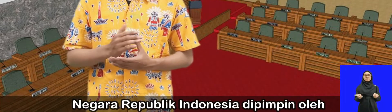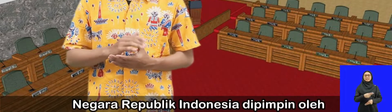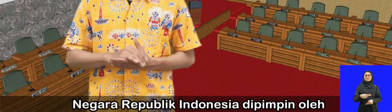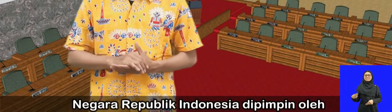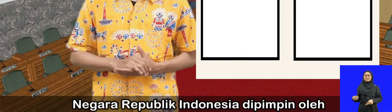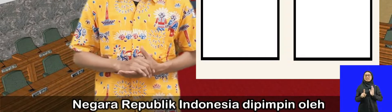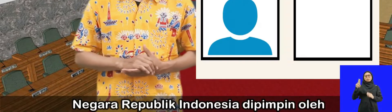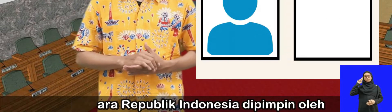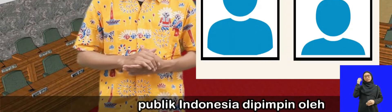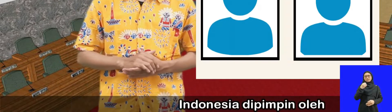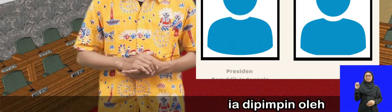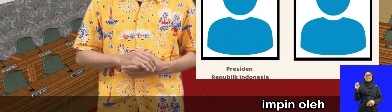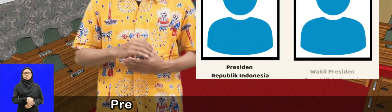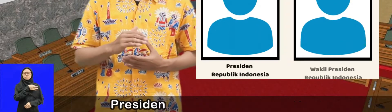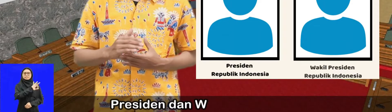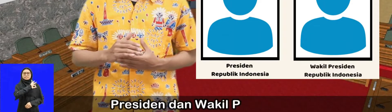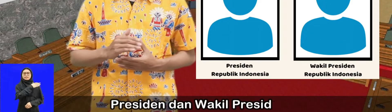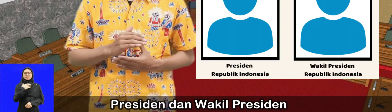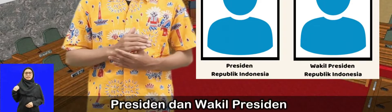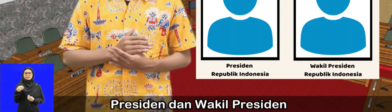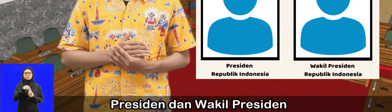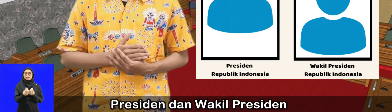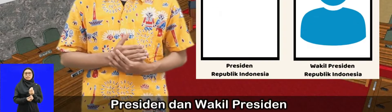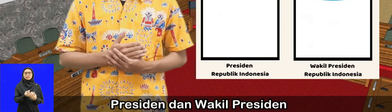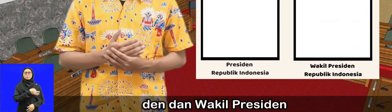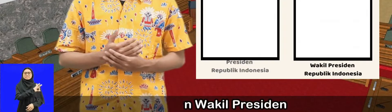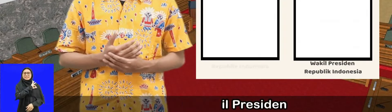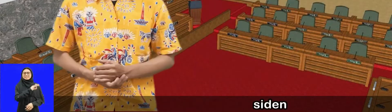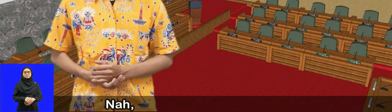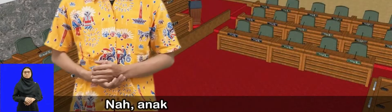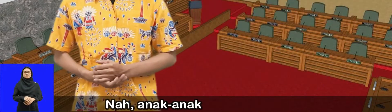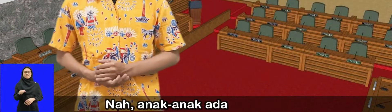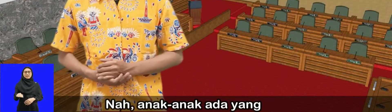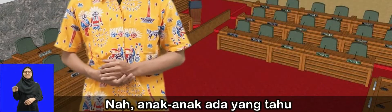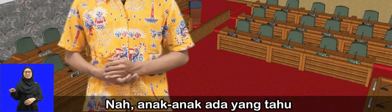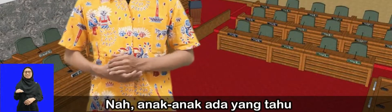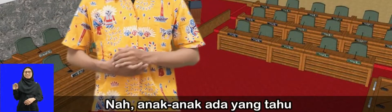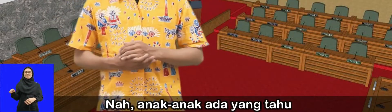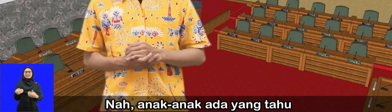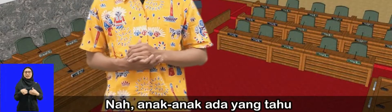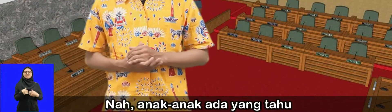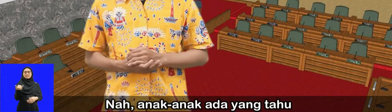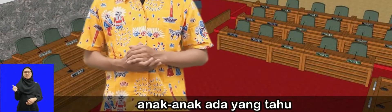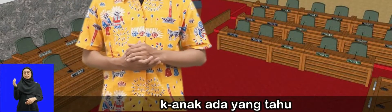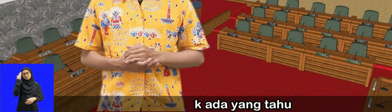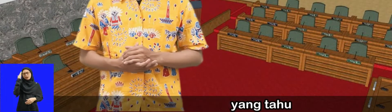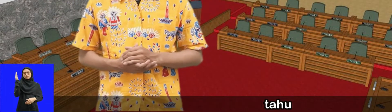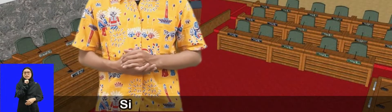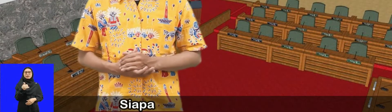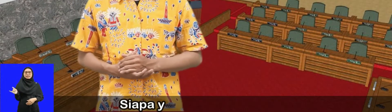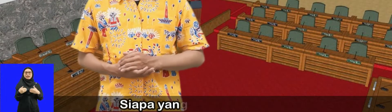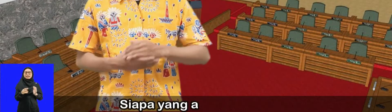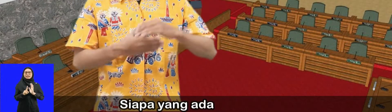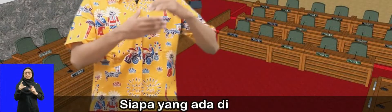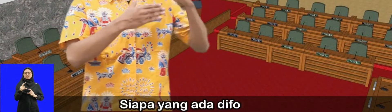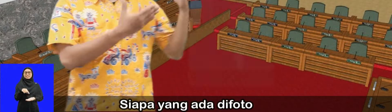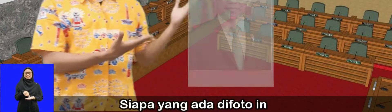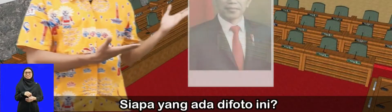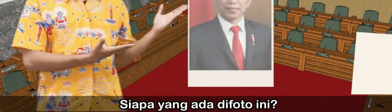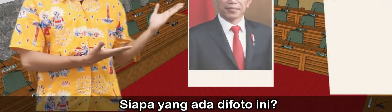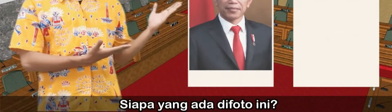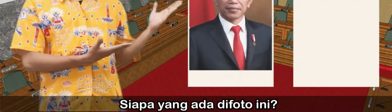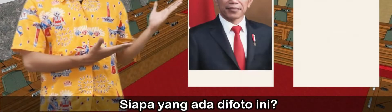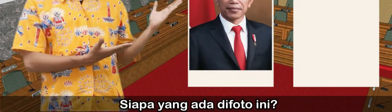Negara Republik Indonesia dipimpin oleh Presiden dan Wakil Presiden. Nah, anak-anak, ada yang tahu siapa yang ada di foto